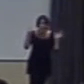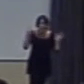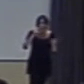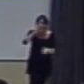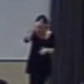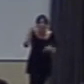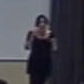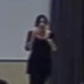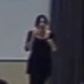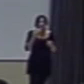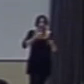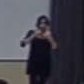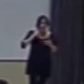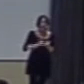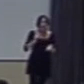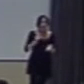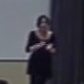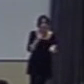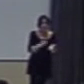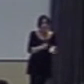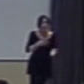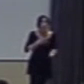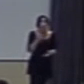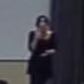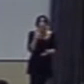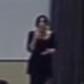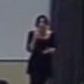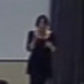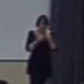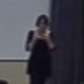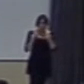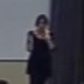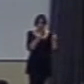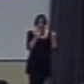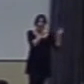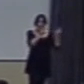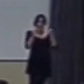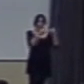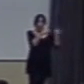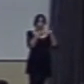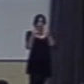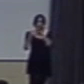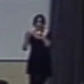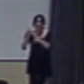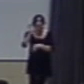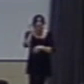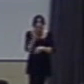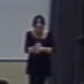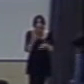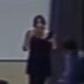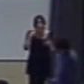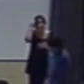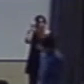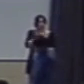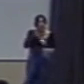demanda d'immediatesa. Anirem obrint diferents fronts de debat, però probablement haver posat la immediatesa com un dels grans valors a